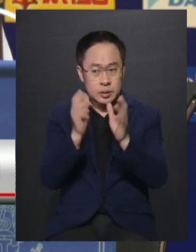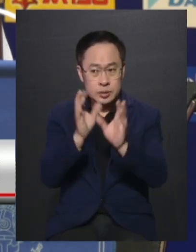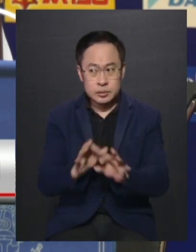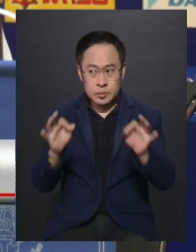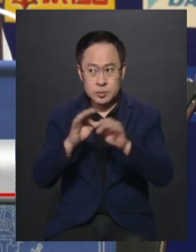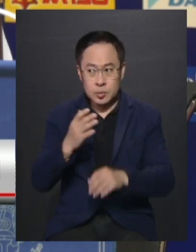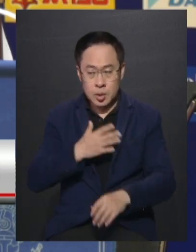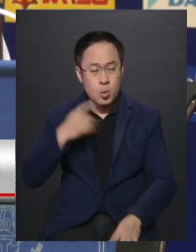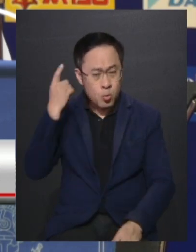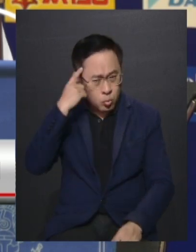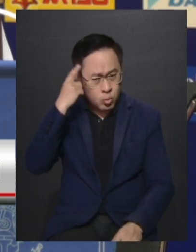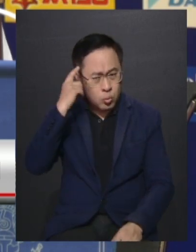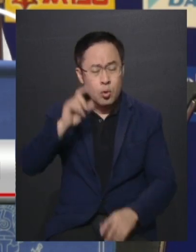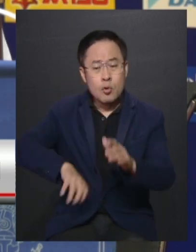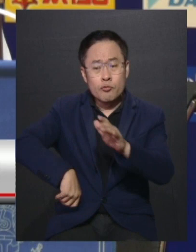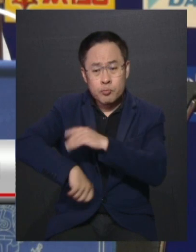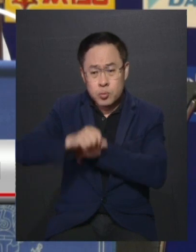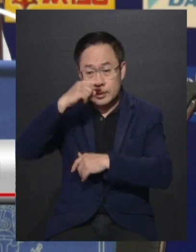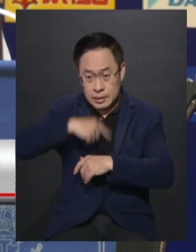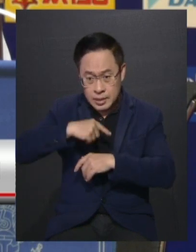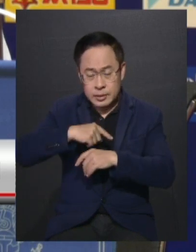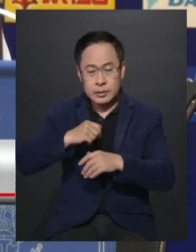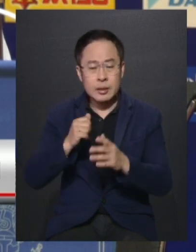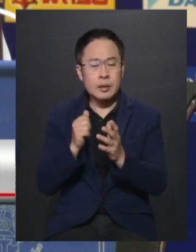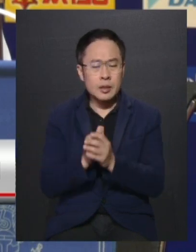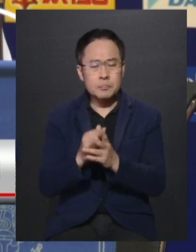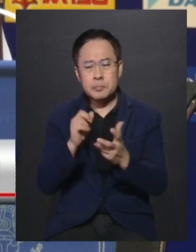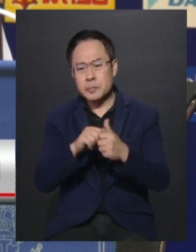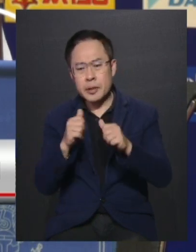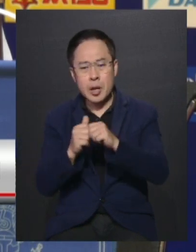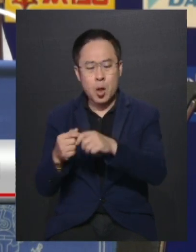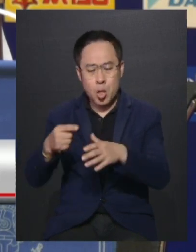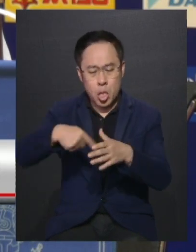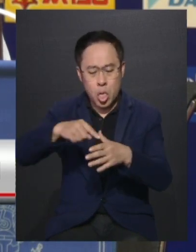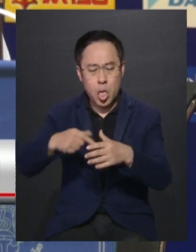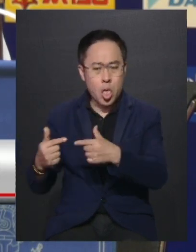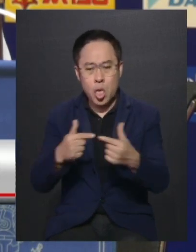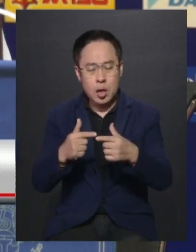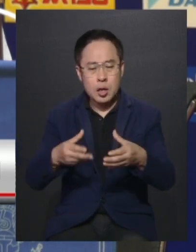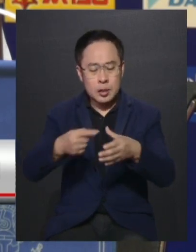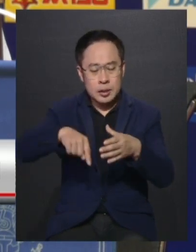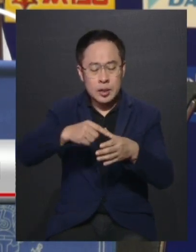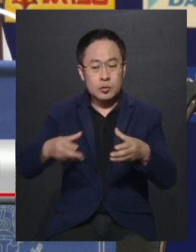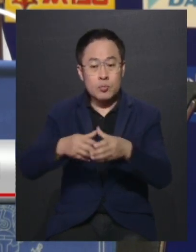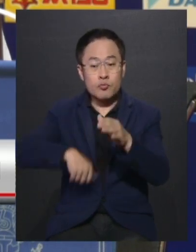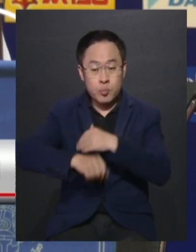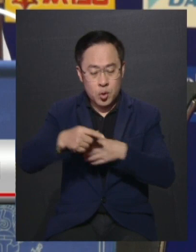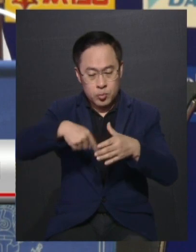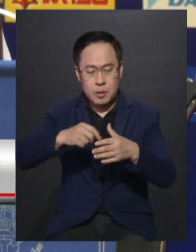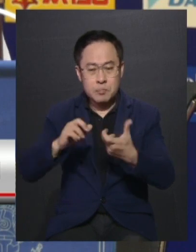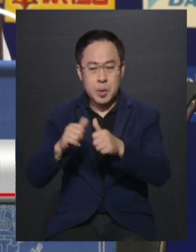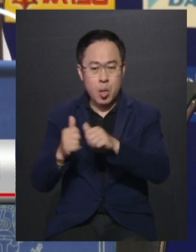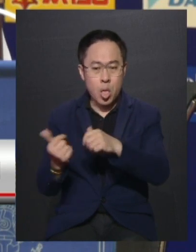าวงการฟุตบอลไทยคือพื้นที่แห่งความขัดแย้งแบ่งขั้วแบ่งค่ายแบ่งฝักแบ่